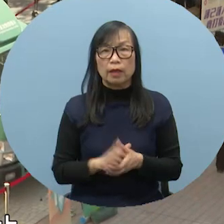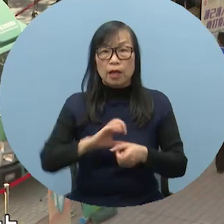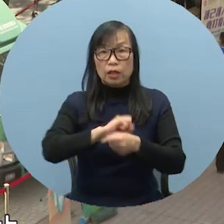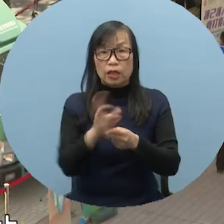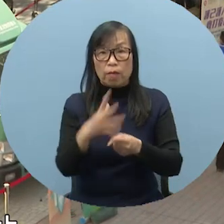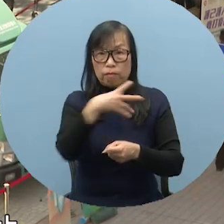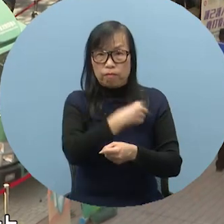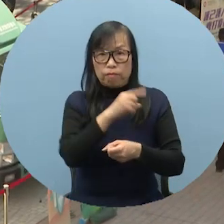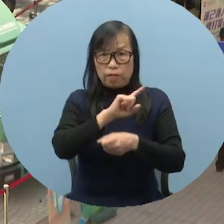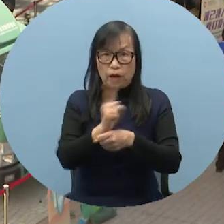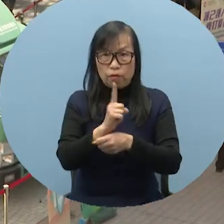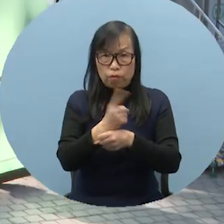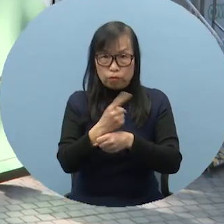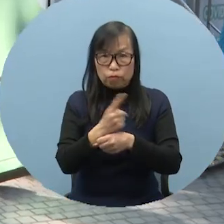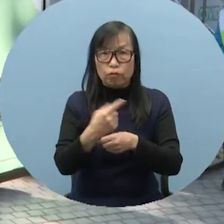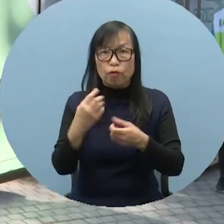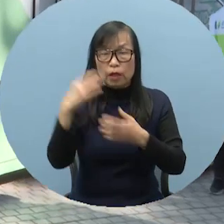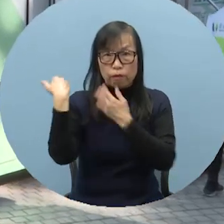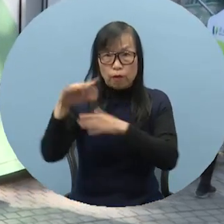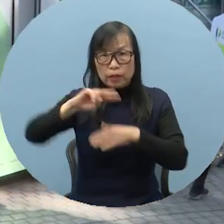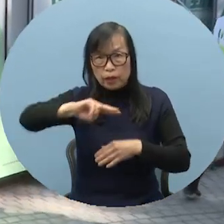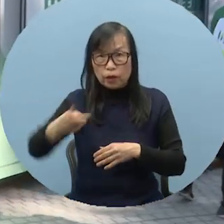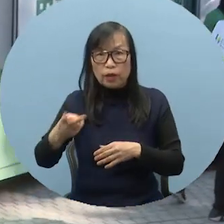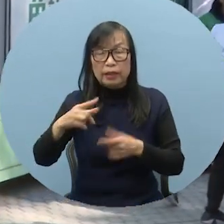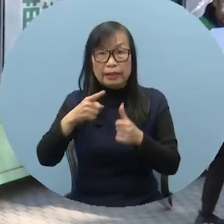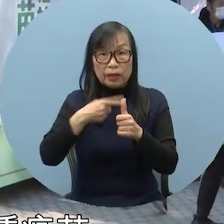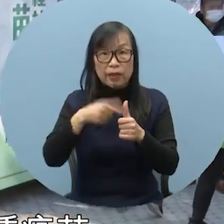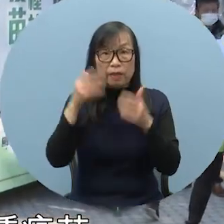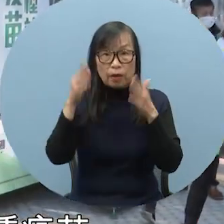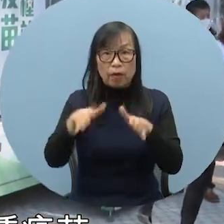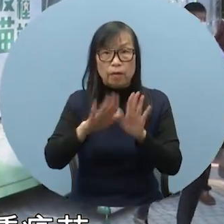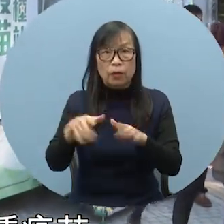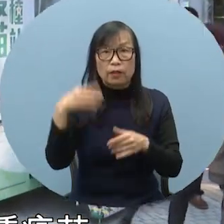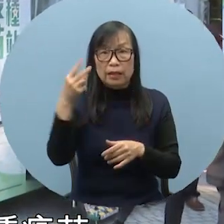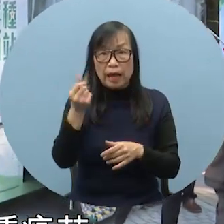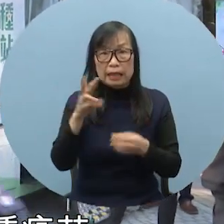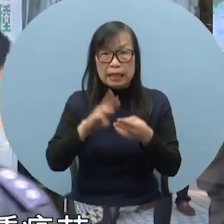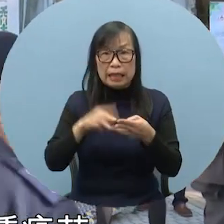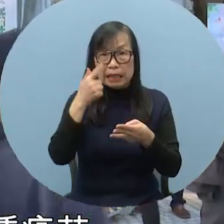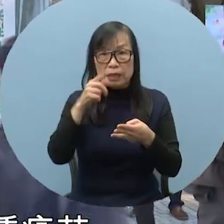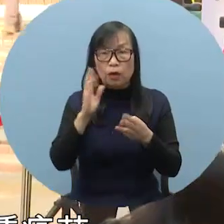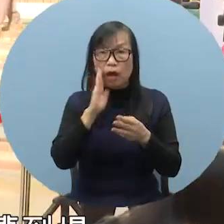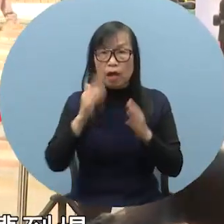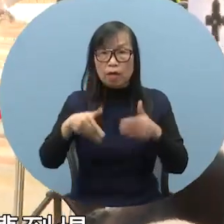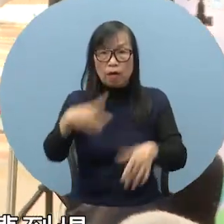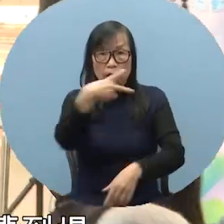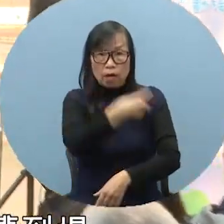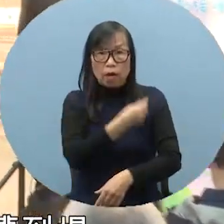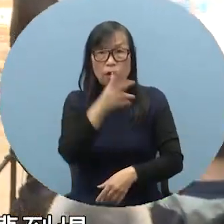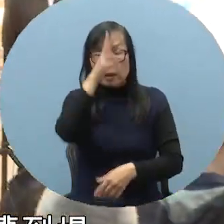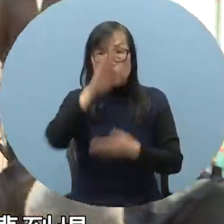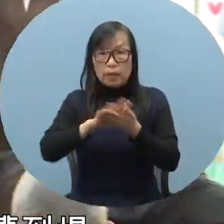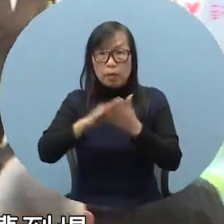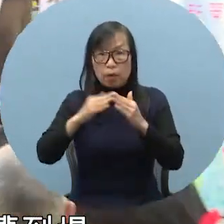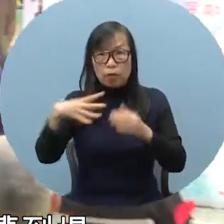新冠疫苗流动接种站由货车改装而成，第一日投入服务，到沙田新翠村为街坊打针。公务员事务